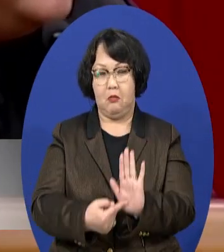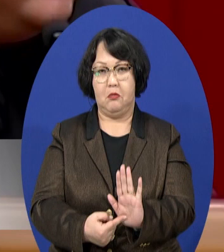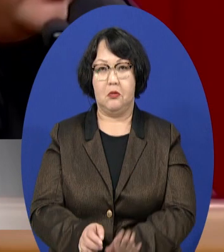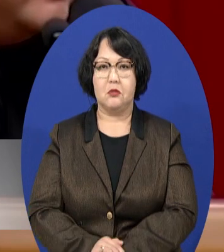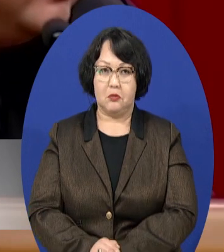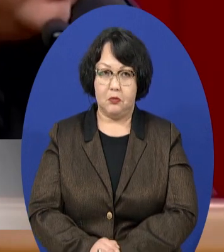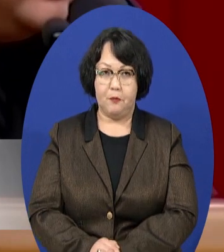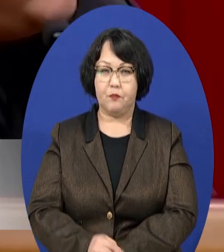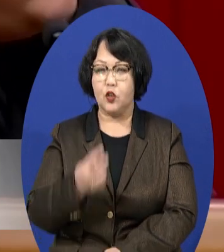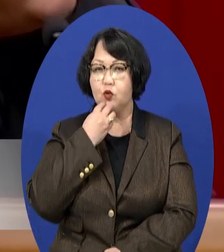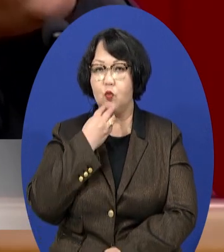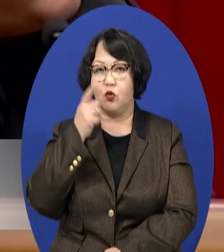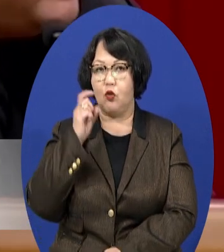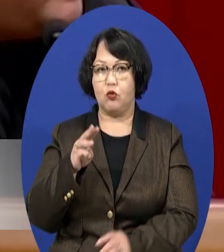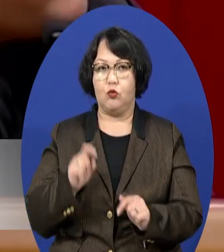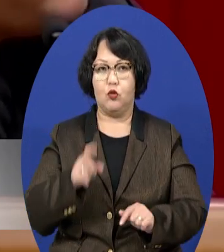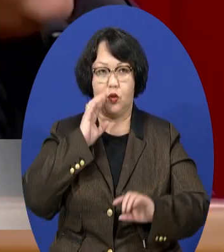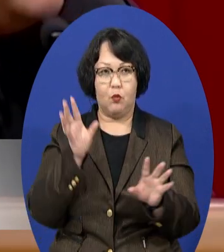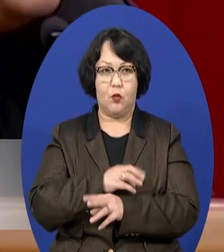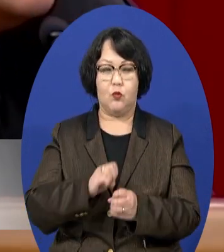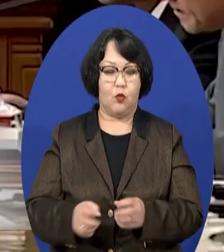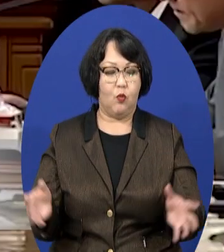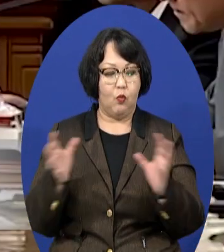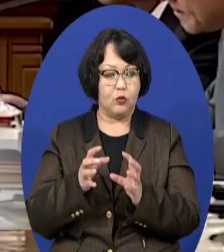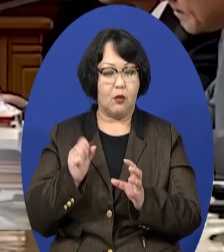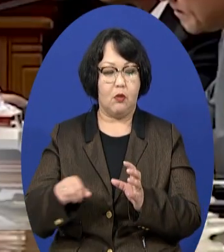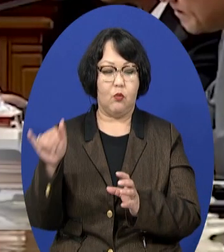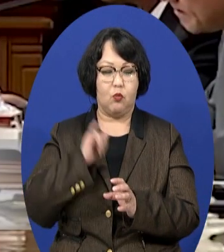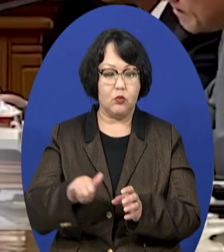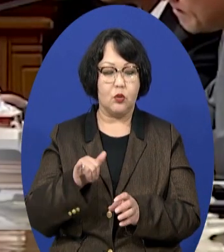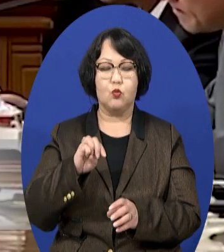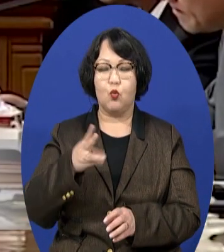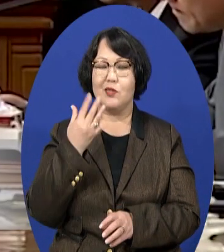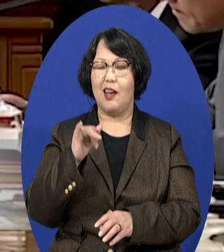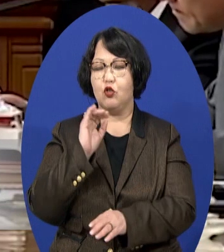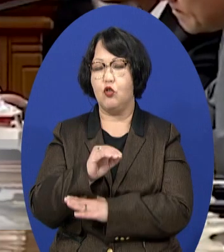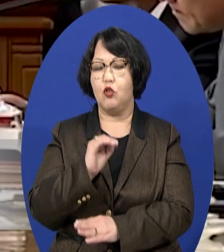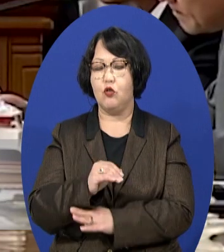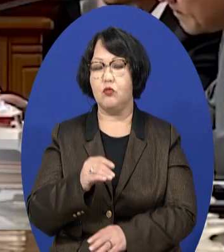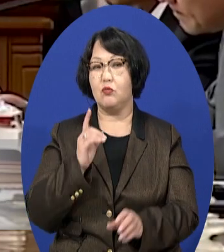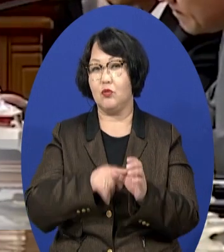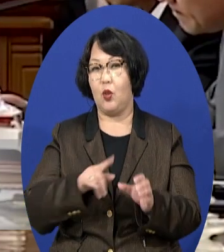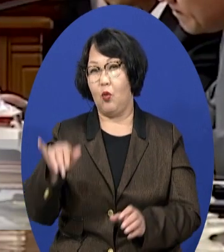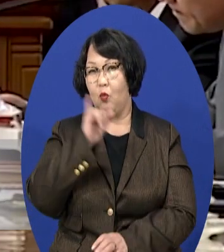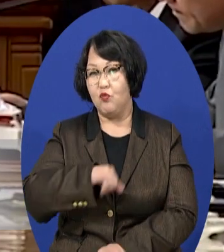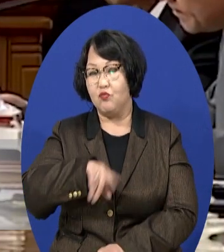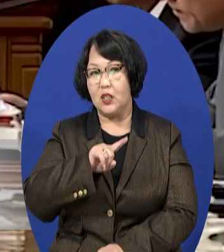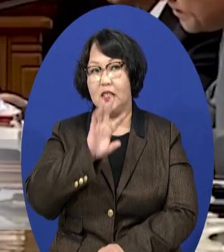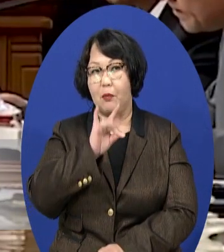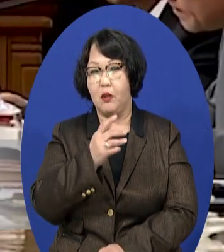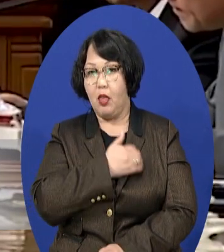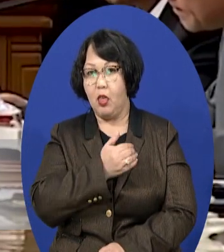юм. Сөүл хотод өнөөдөр болсон уулзалтанд оролцсон Америкийн нэгдсэн улсын тусгай төлөөлөгч Өмнөд Солонгос ямар нэгэн